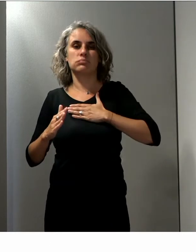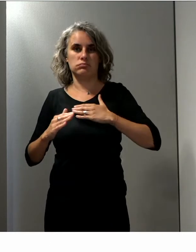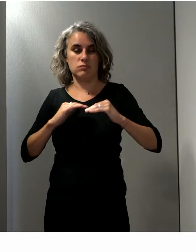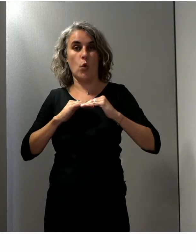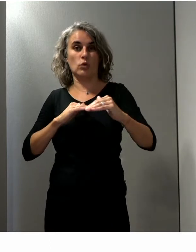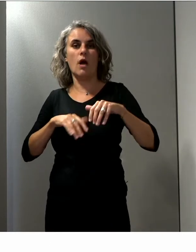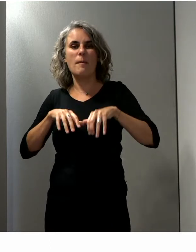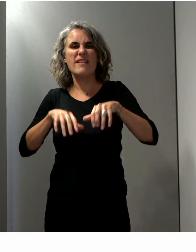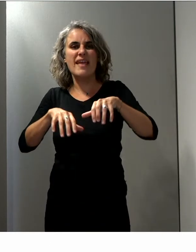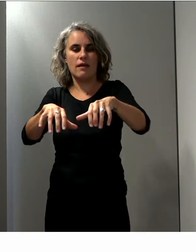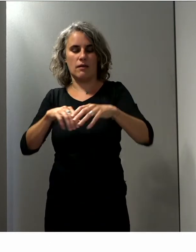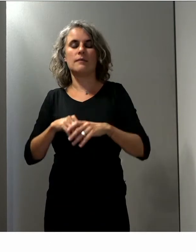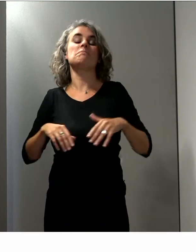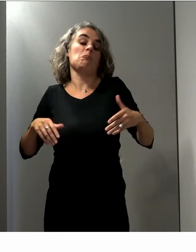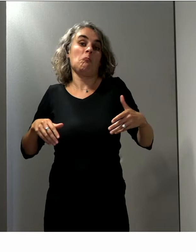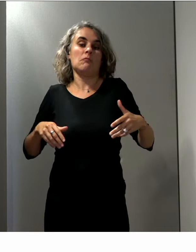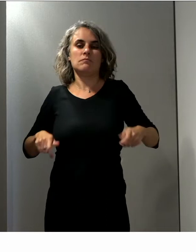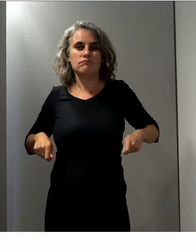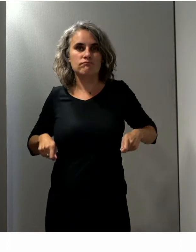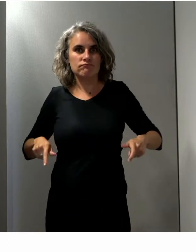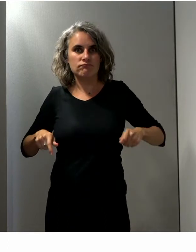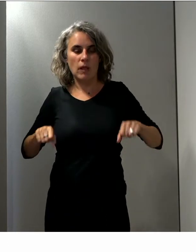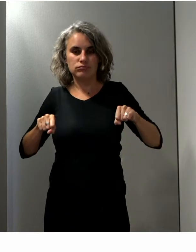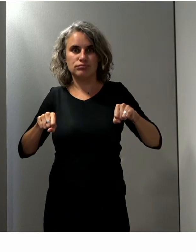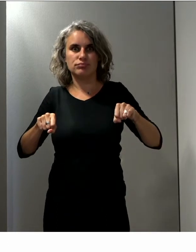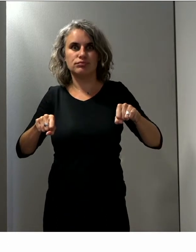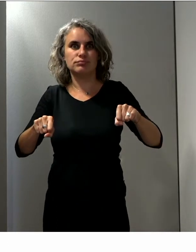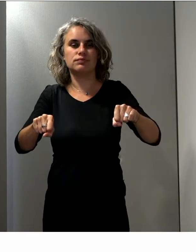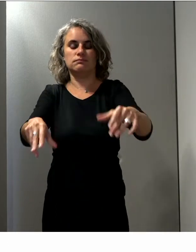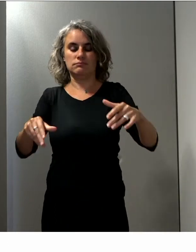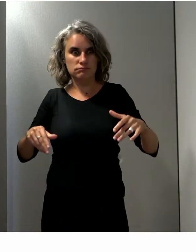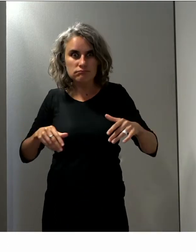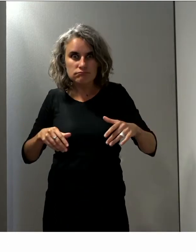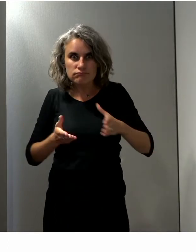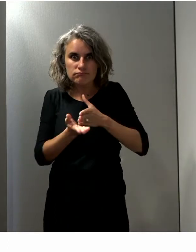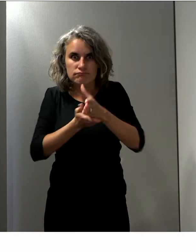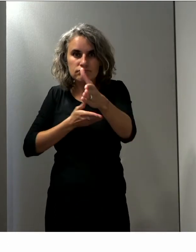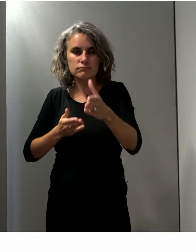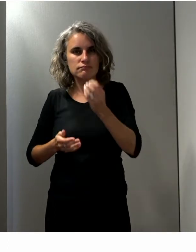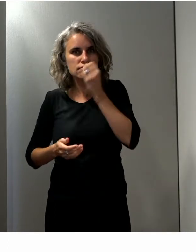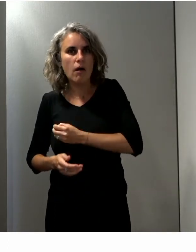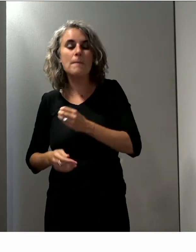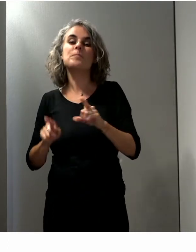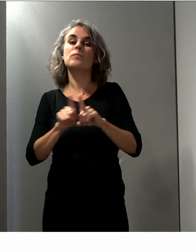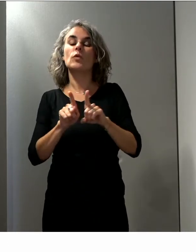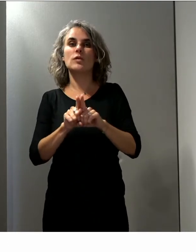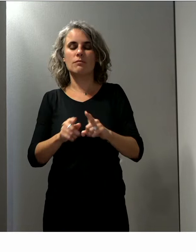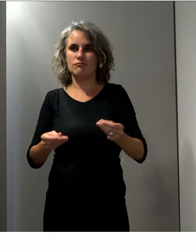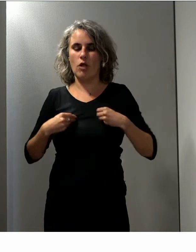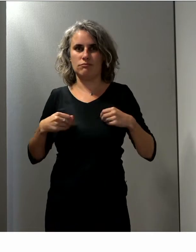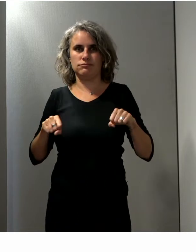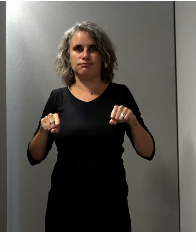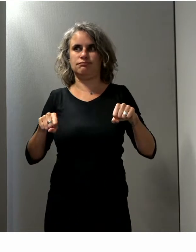pavés, et c'était incroyable parce que ça permettait de franchir tous les obstacles qu'on a l'habitude de rencontrer. Et puis en plus de ça, ça provoquait des